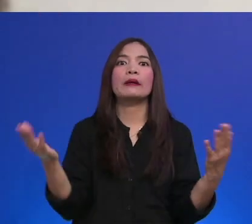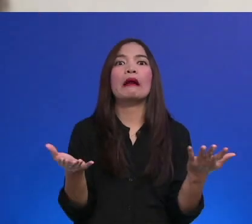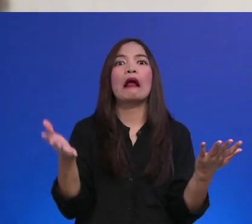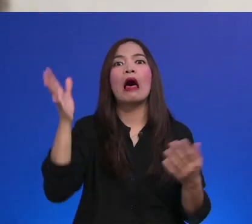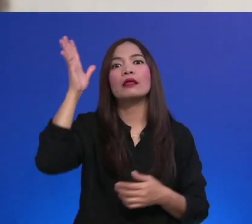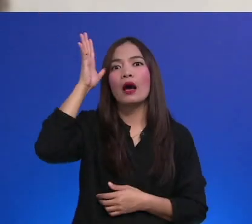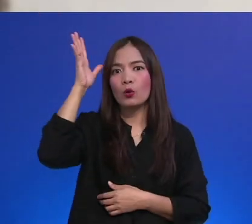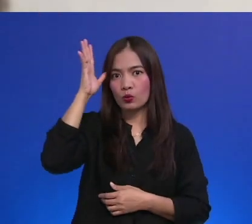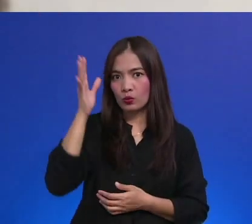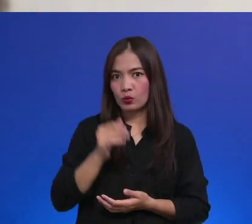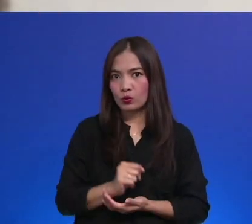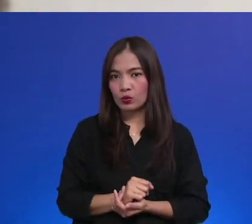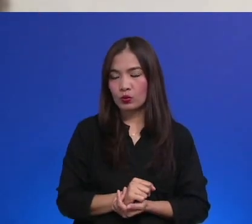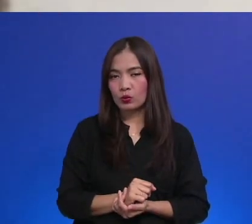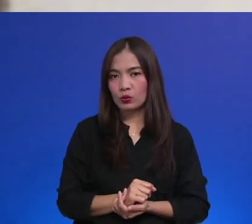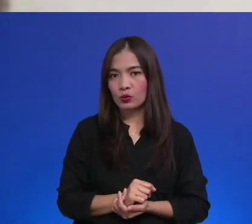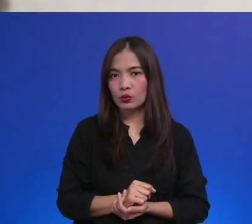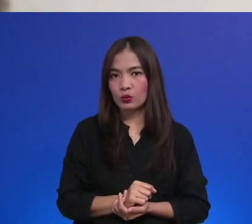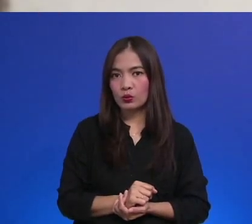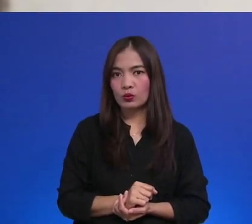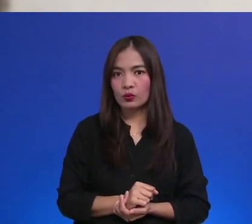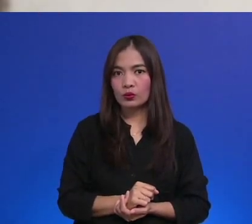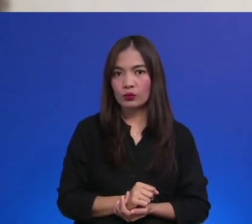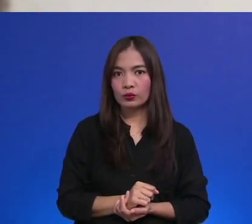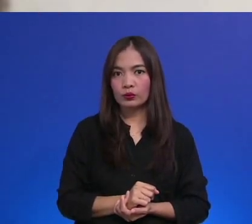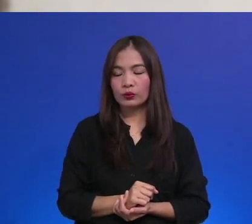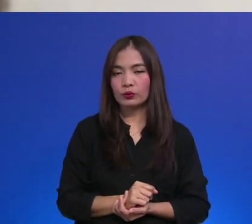tidak mengalami keberadaan Tuhan